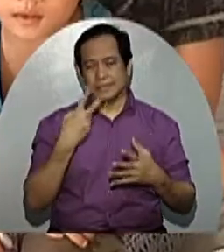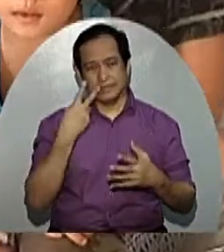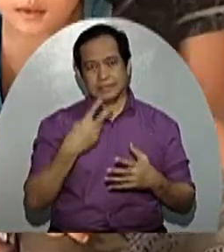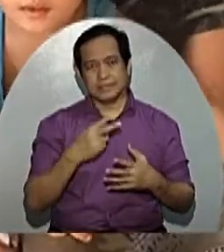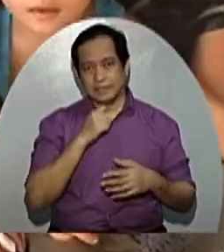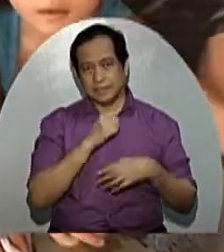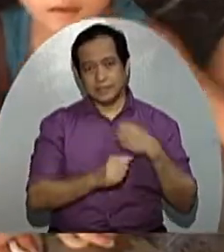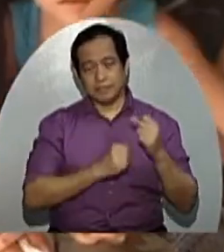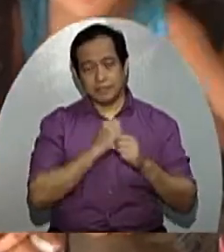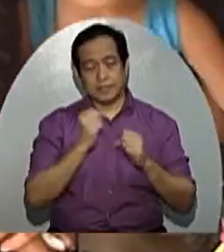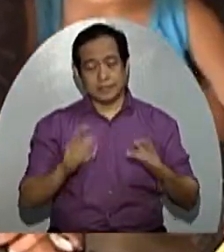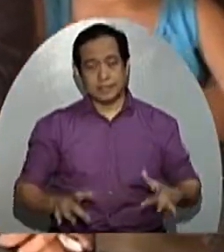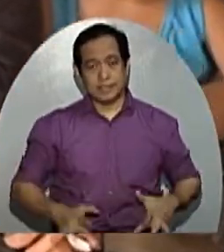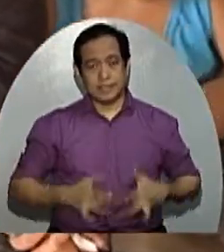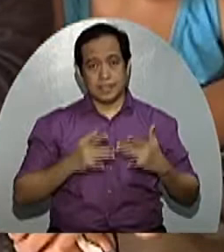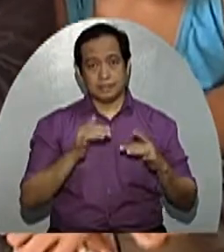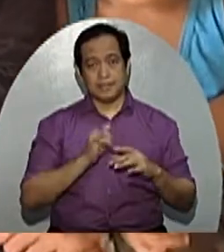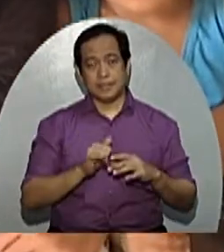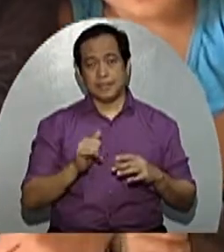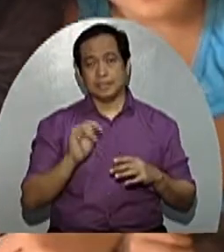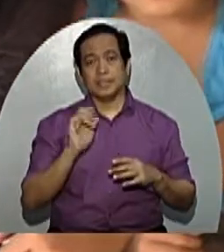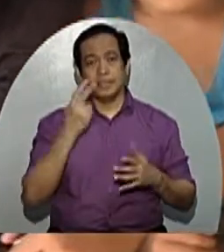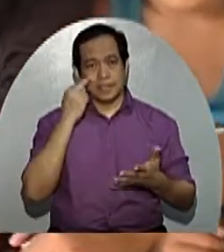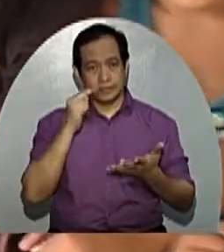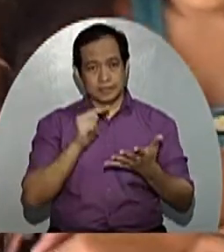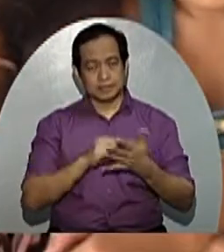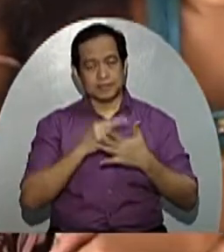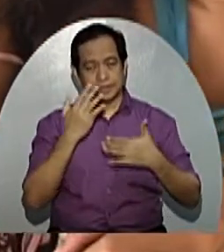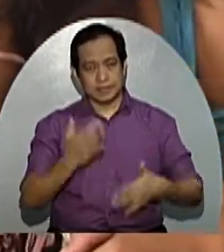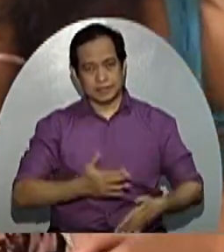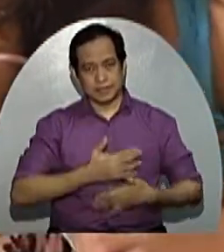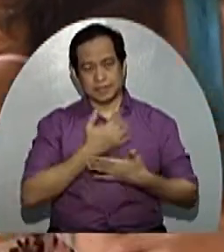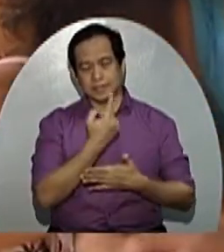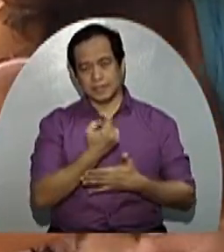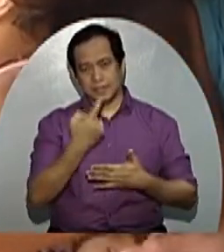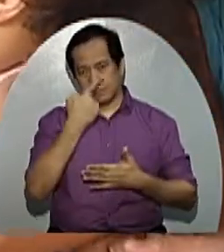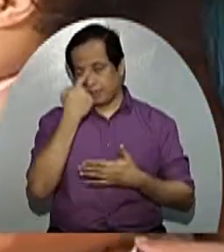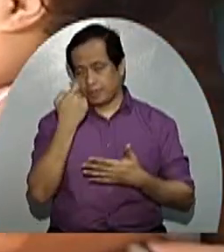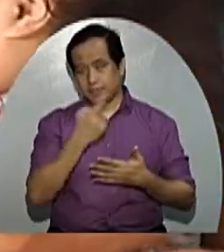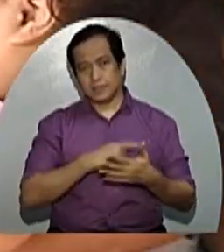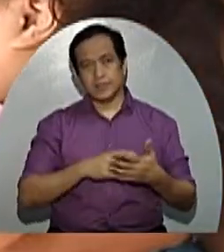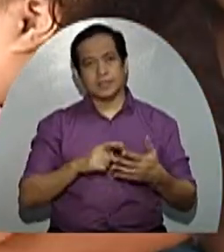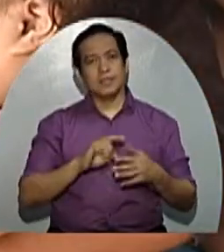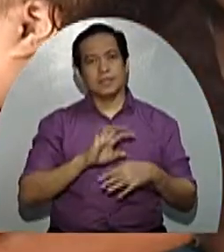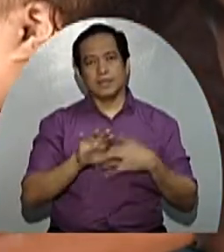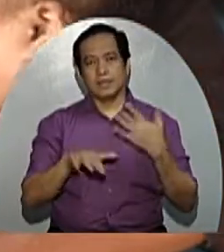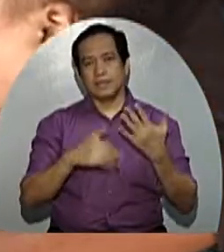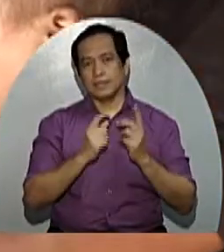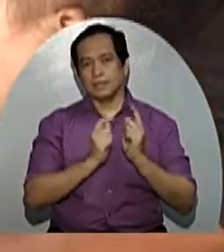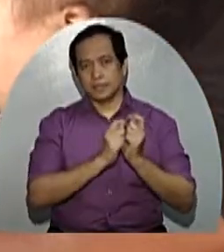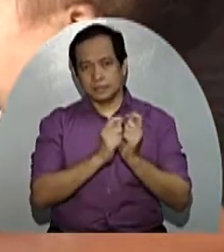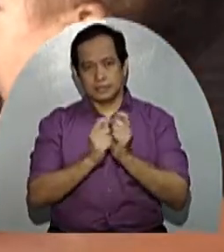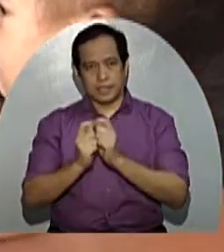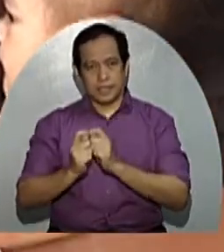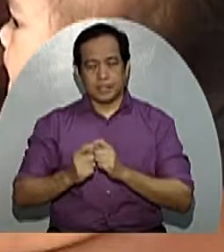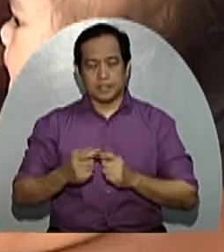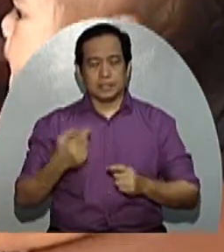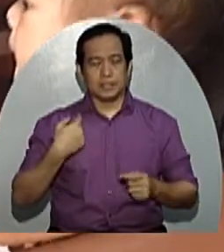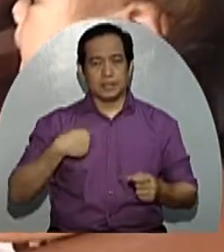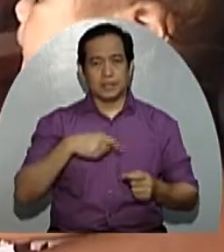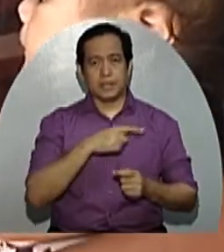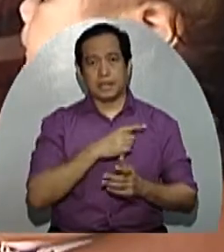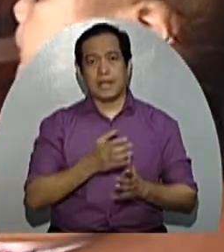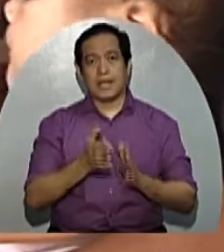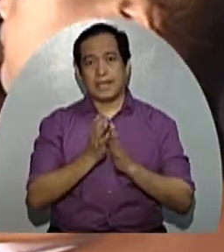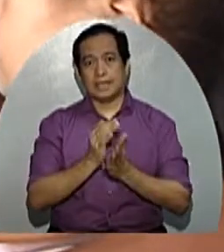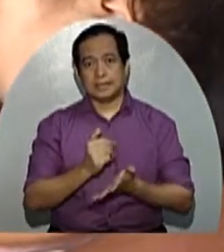kanilang pamilya, bakas pa rin naman ang kasiyahan ng bawat isa dahil sila ay nananatiling magkakasama.